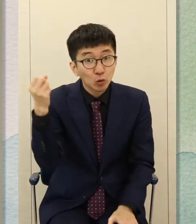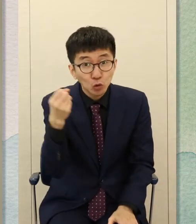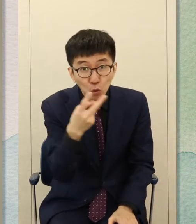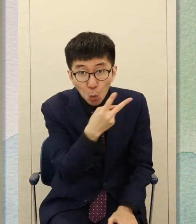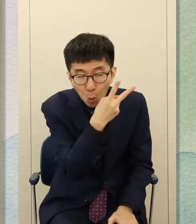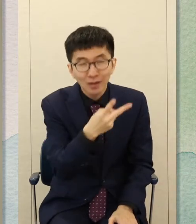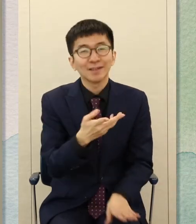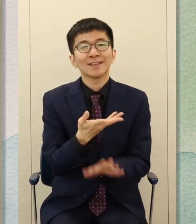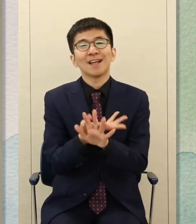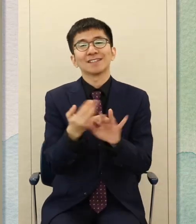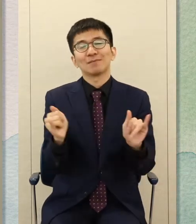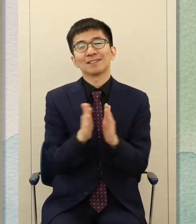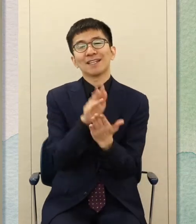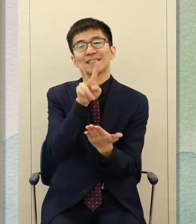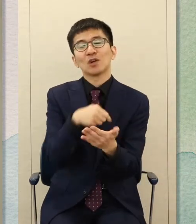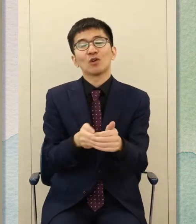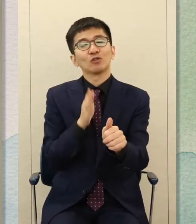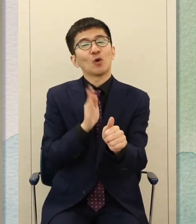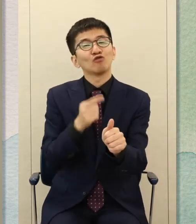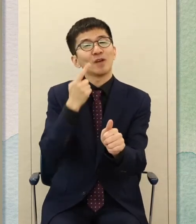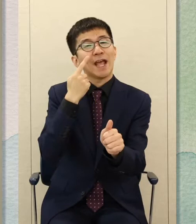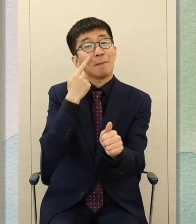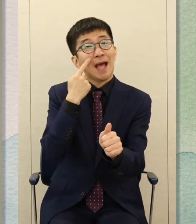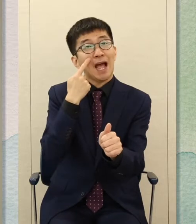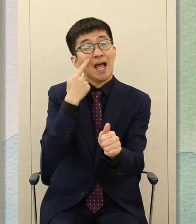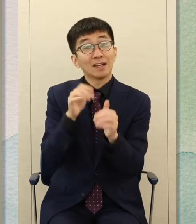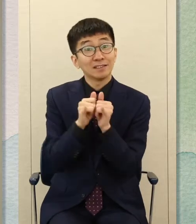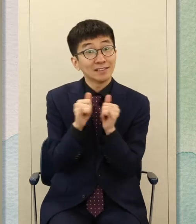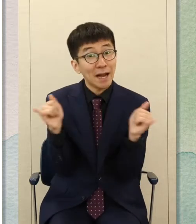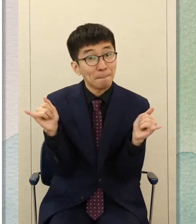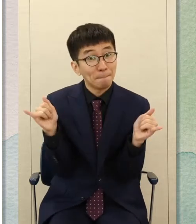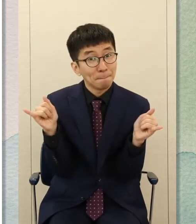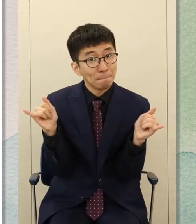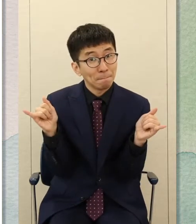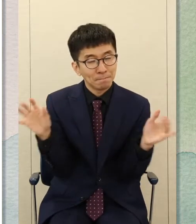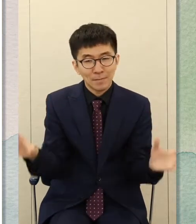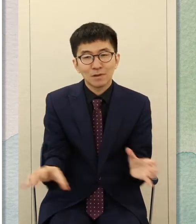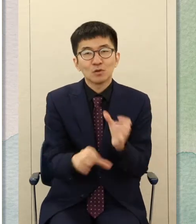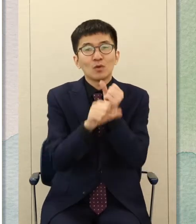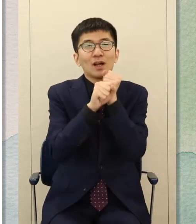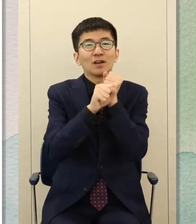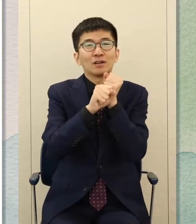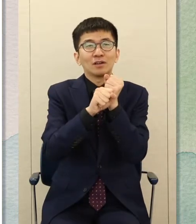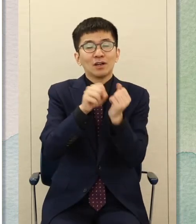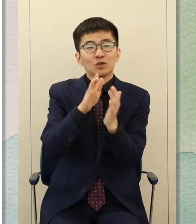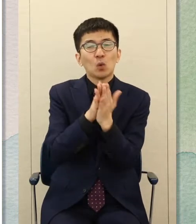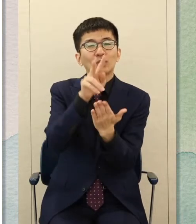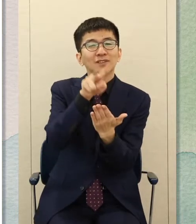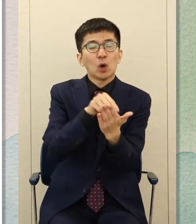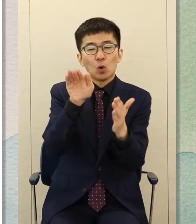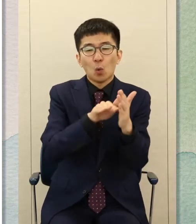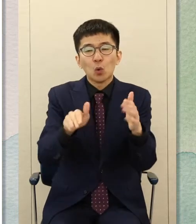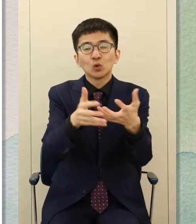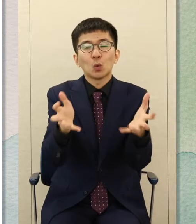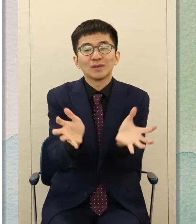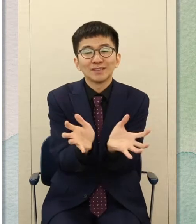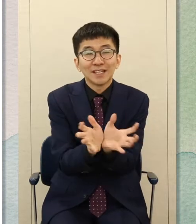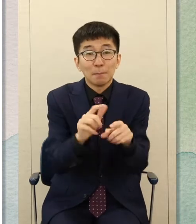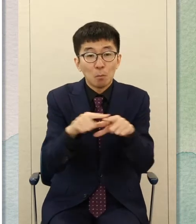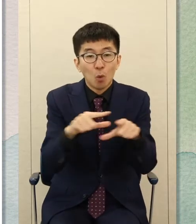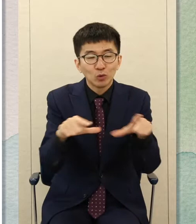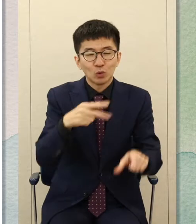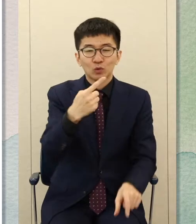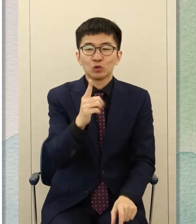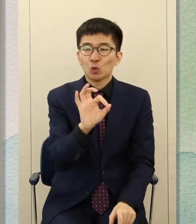그리고 남한테 책 읽기를 권하는 독자는 독서 공동체, 예, 독서 동아리라고 많이 합니다. 저는 이제 공동체라고 부르고